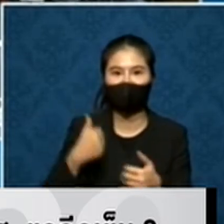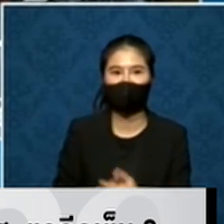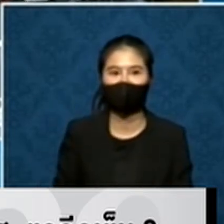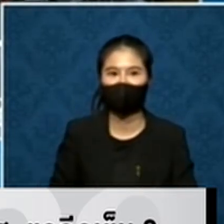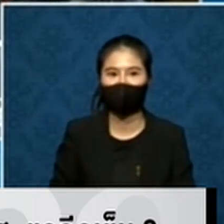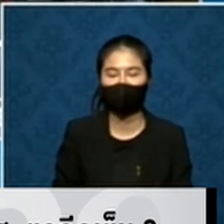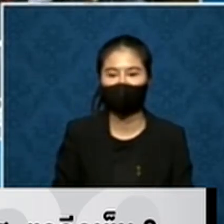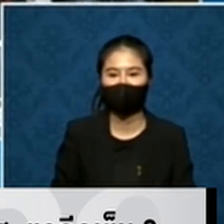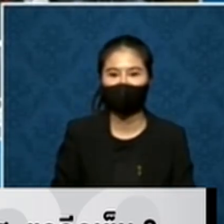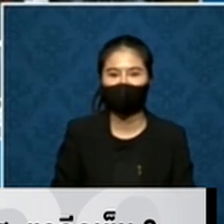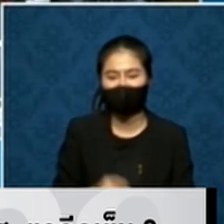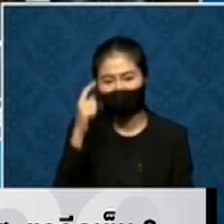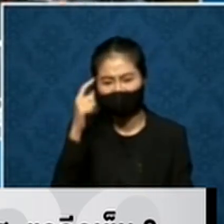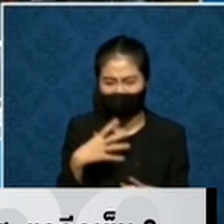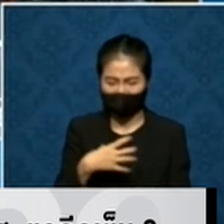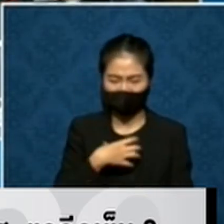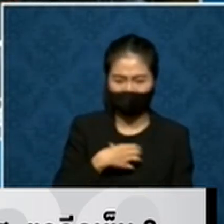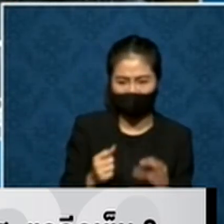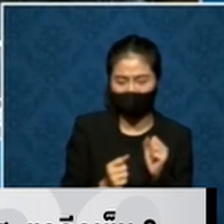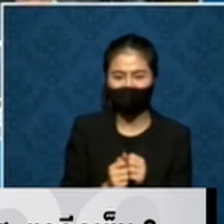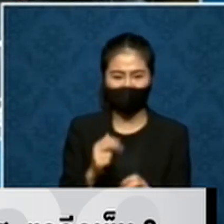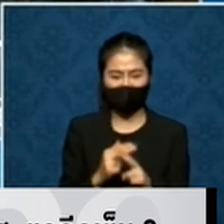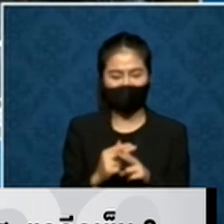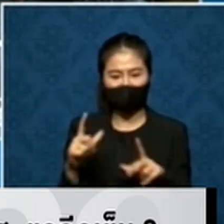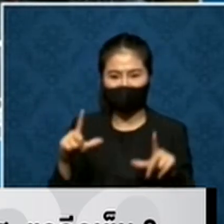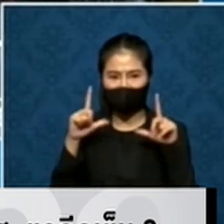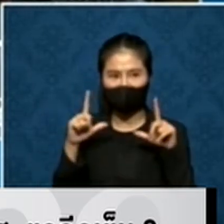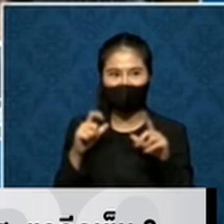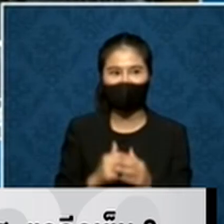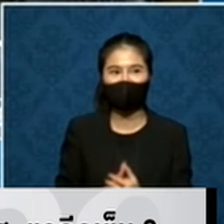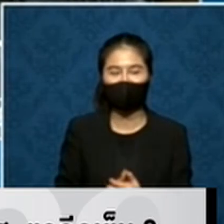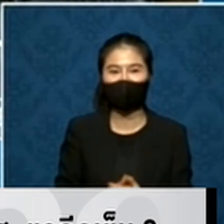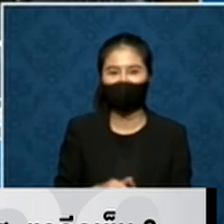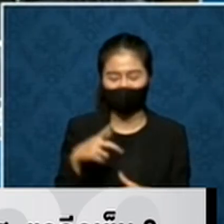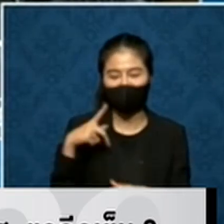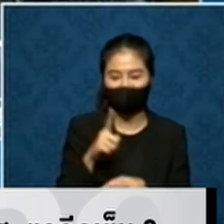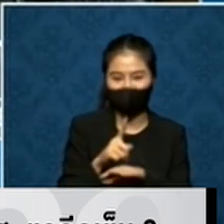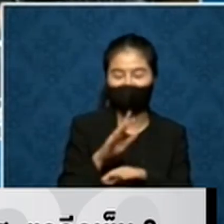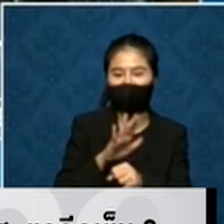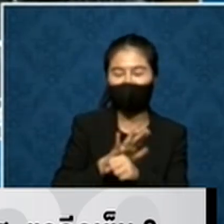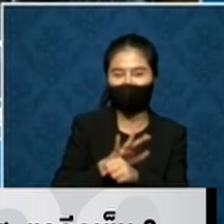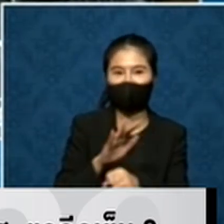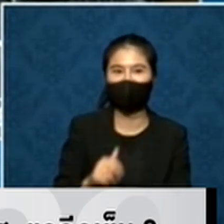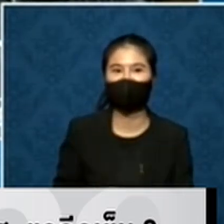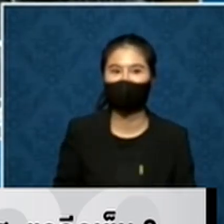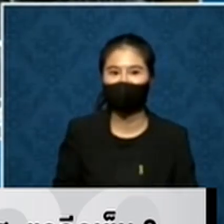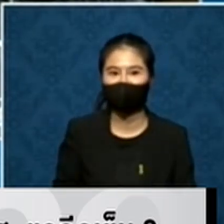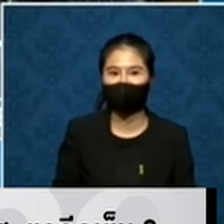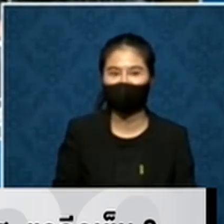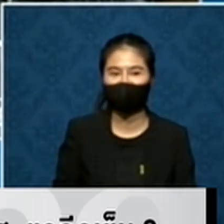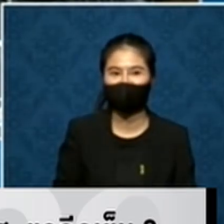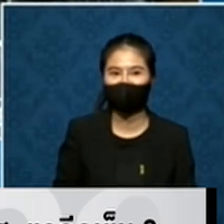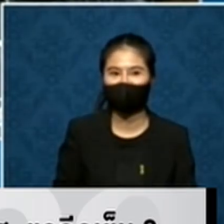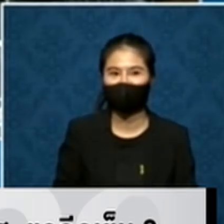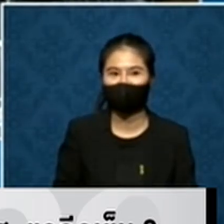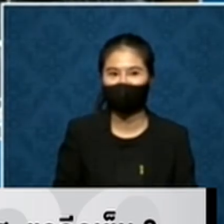านหิวแสงต้องการสื่อ พอแล้วครับพอแล้วครับ ไอ้ประเภทพวกนี้เนี่ยผมขออนุญาต